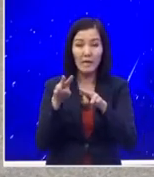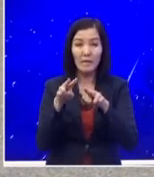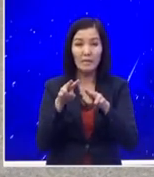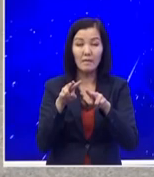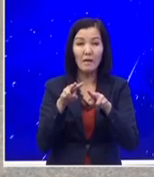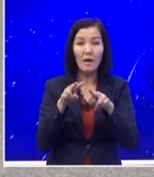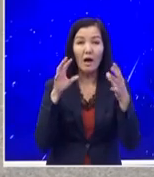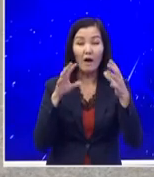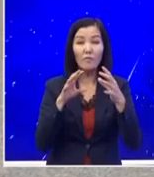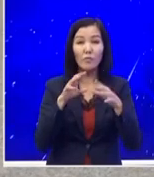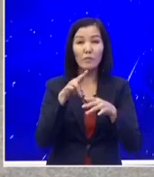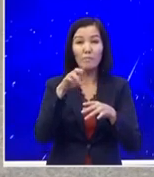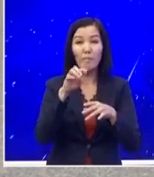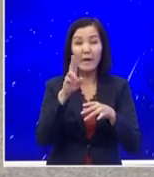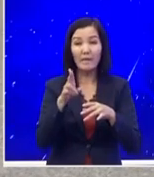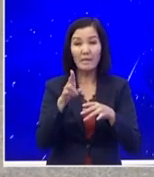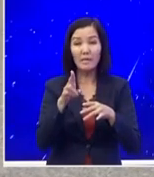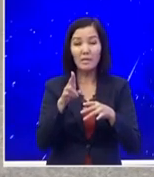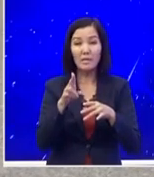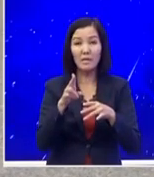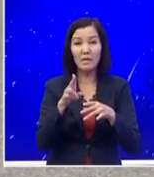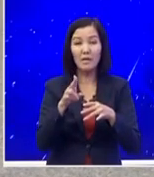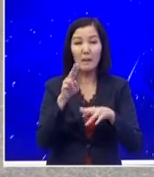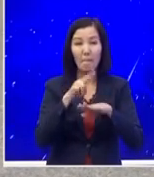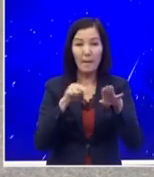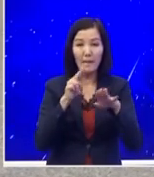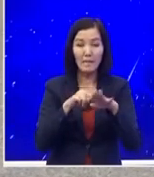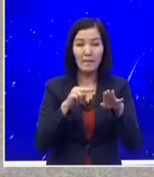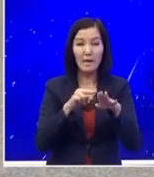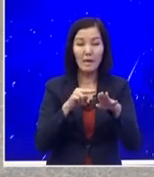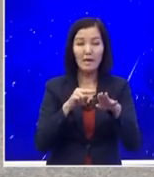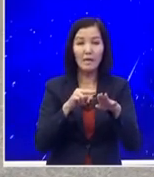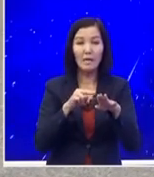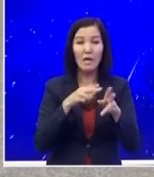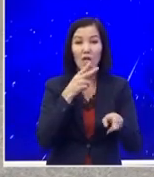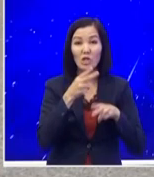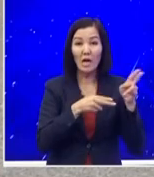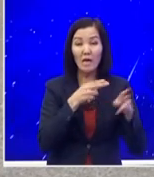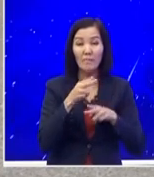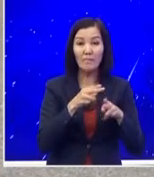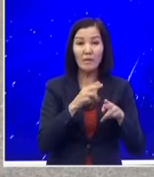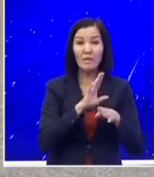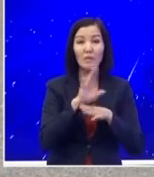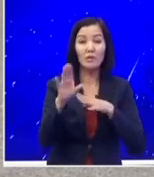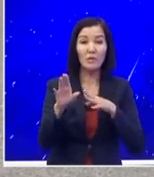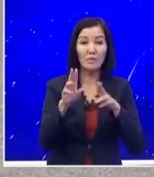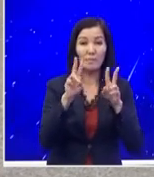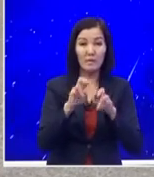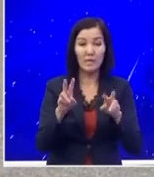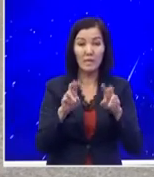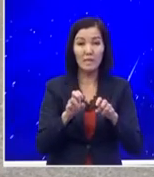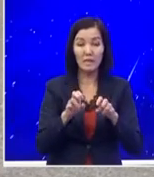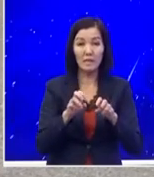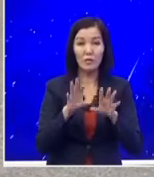парктар болып отыр. Соларға біз ары қарай материал, жаңағы полиция басқармасынан материал кеп түскеннен кейін, біз ол материалды ары қарай қарастырып, жаңағы ары